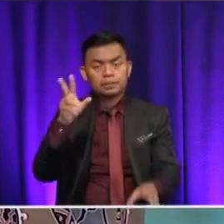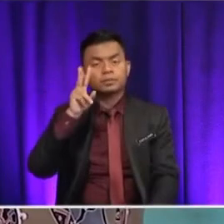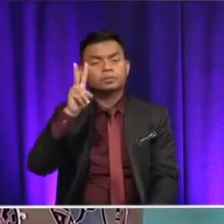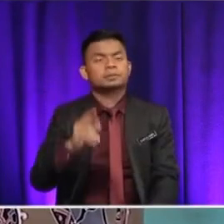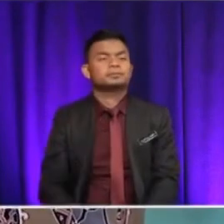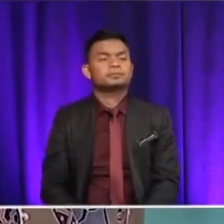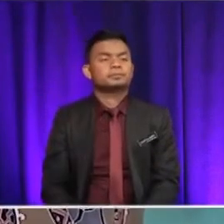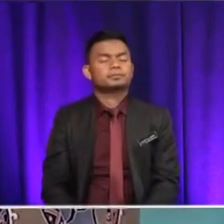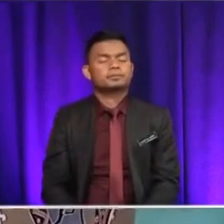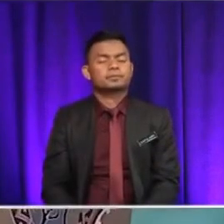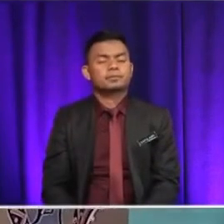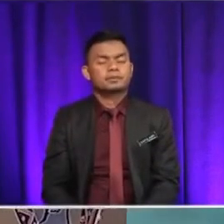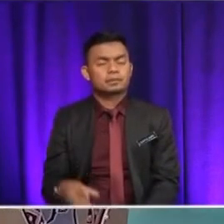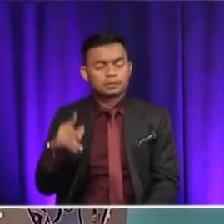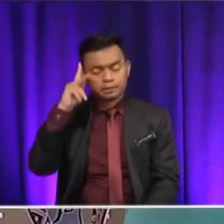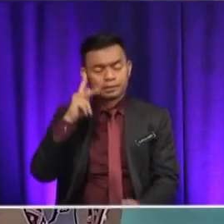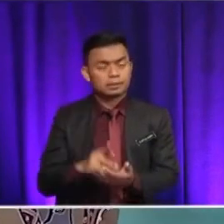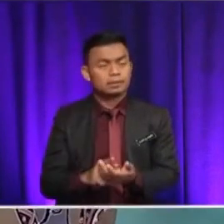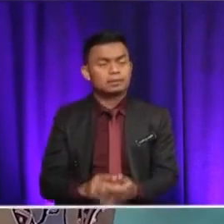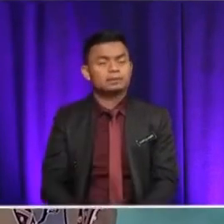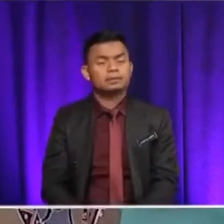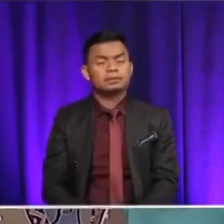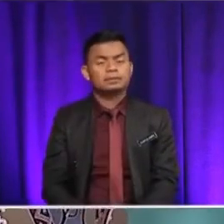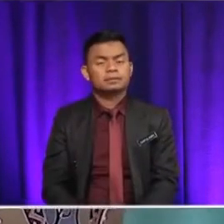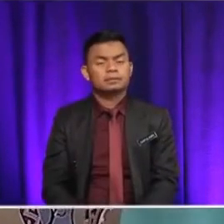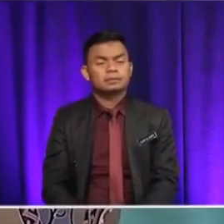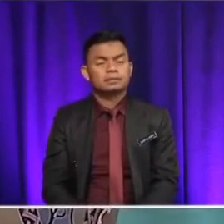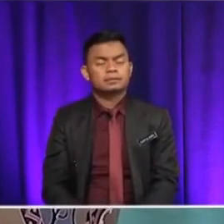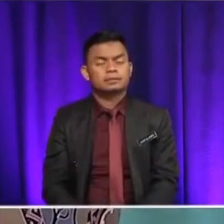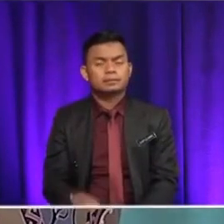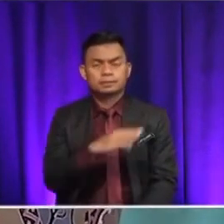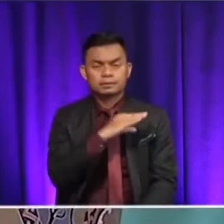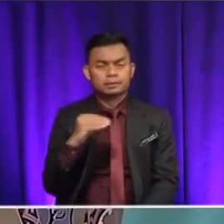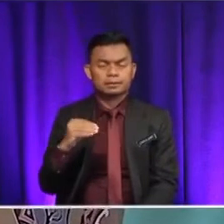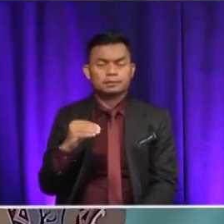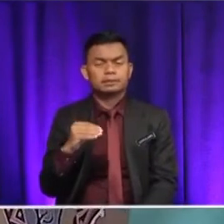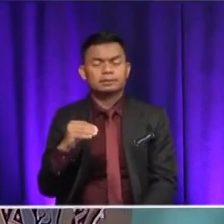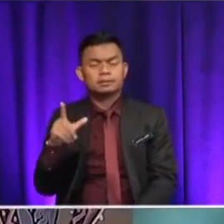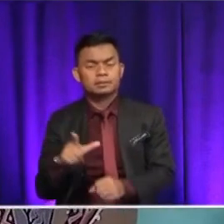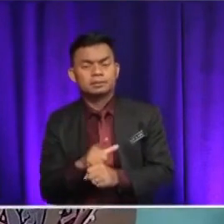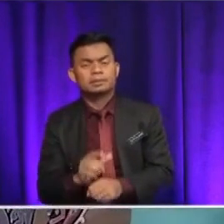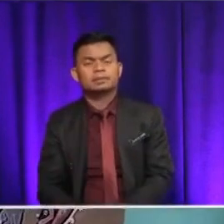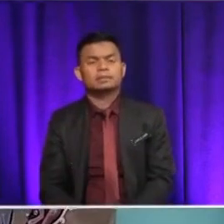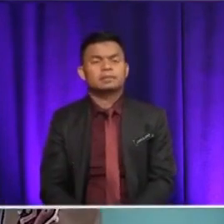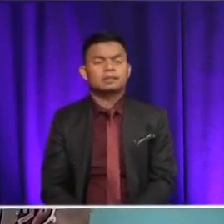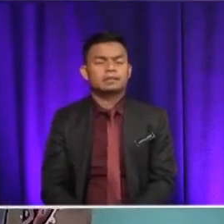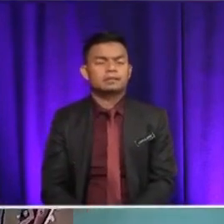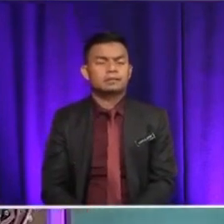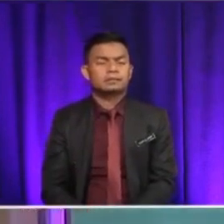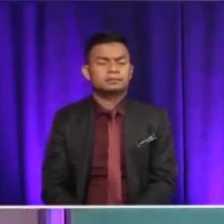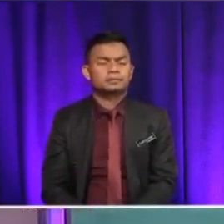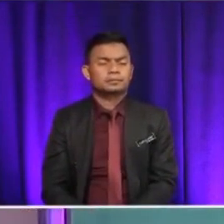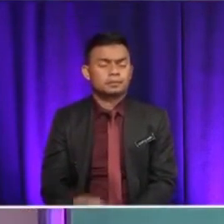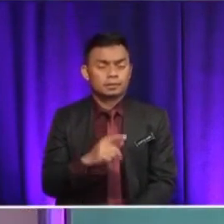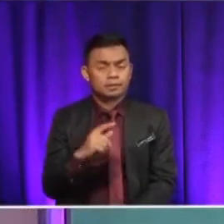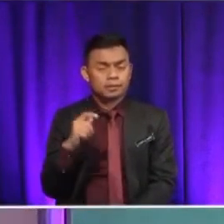pasti lekapan. Kalau dia salah jenis bekalan air, dia salah lekapannya. Okey. Tadi yang langsung yang warna